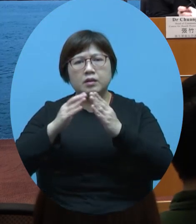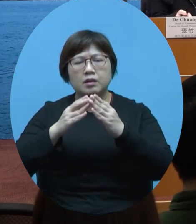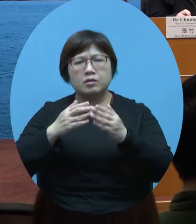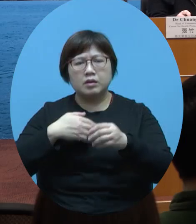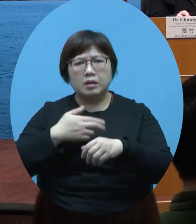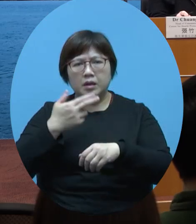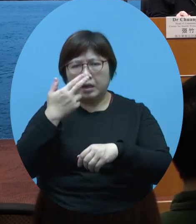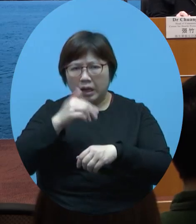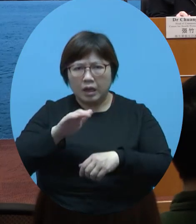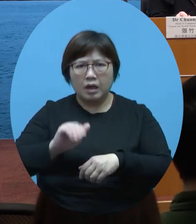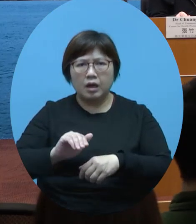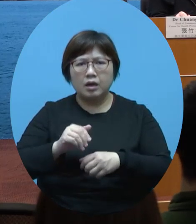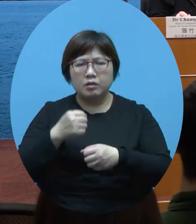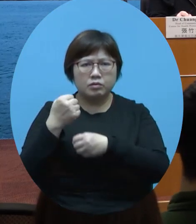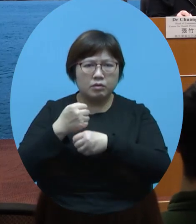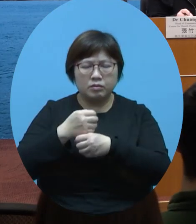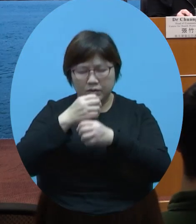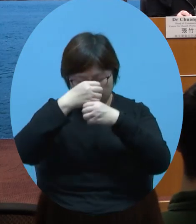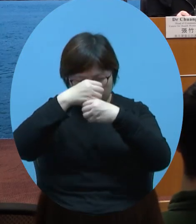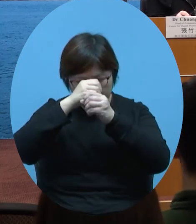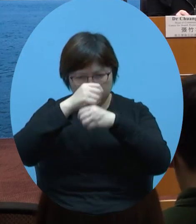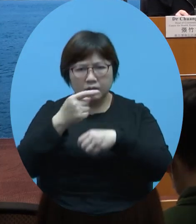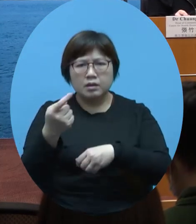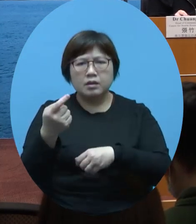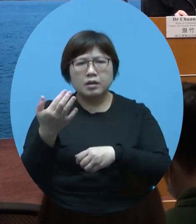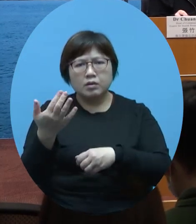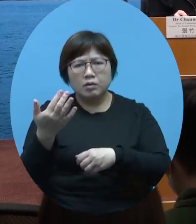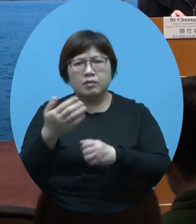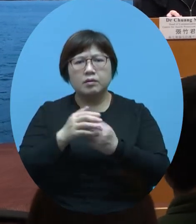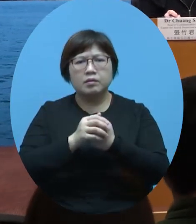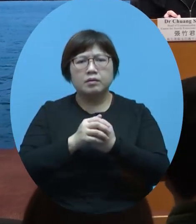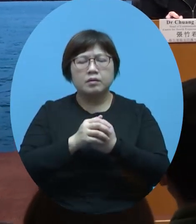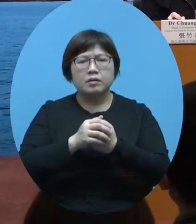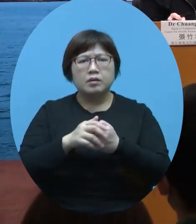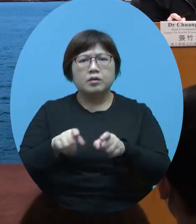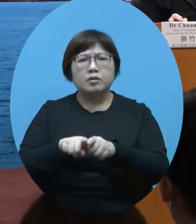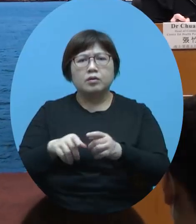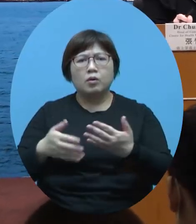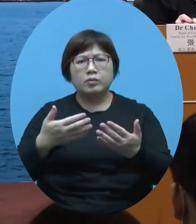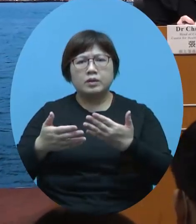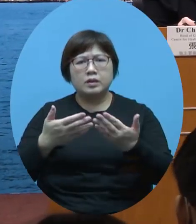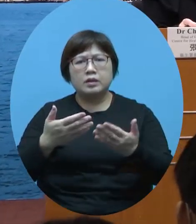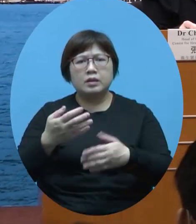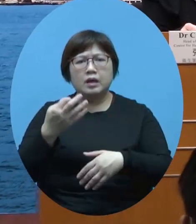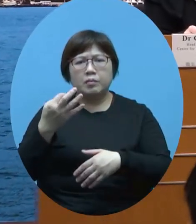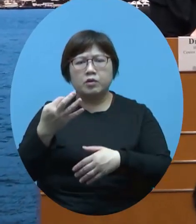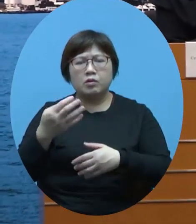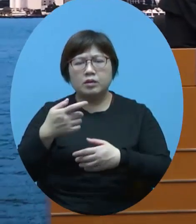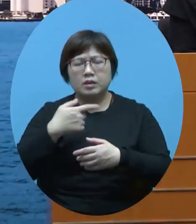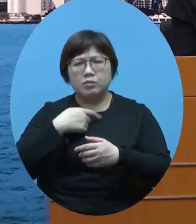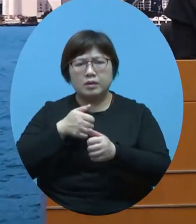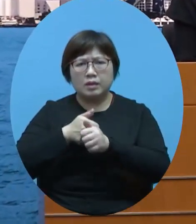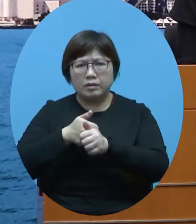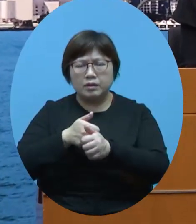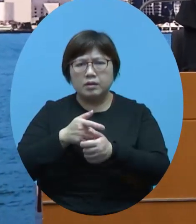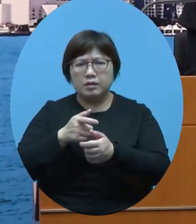到幾多個樣本咁咧？唔該。 那三位同事呢，我們都要再跟得清晰一點，即是仔細一點，究竟他